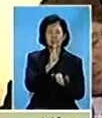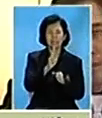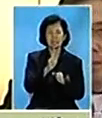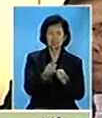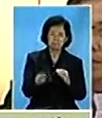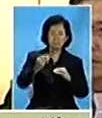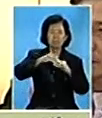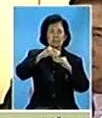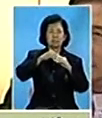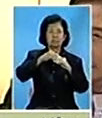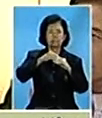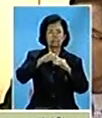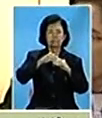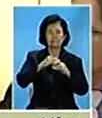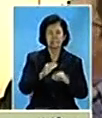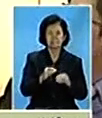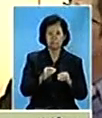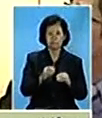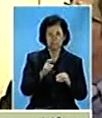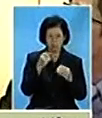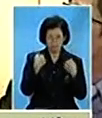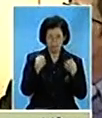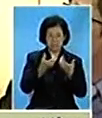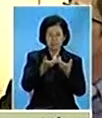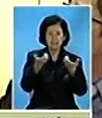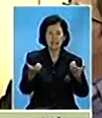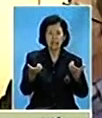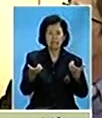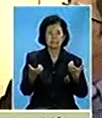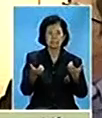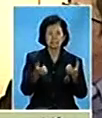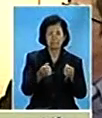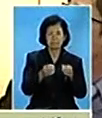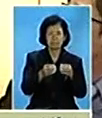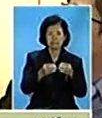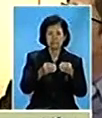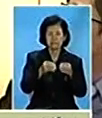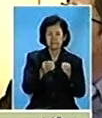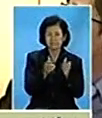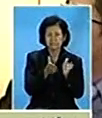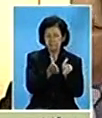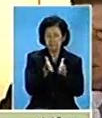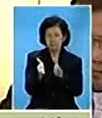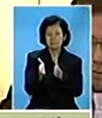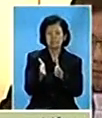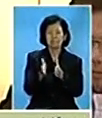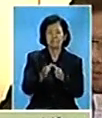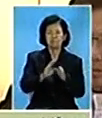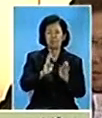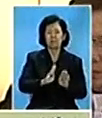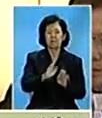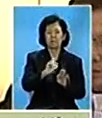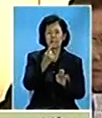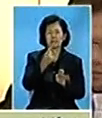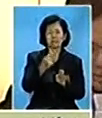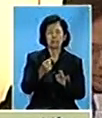ไปนะครับก็เลยมันเลยก็ต้องมีการแยกเป็นสาขาย่อยออกมาก็เป็นการแพทย์แผนไทยประยุกต์นะครับเพราะฉ